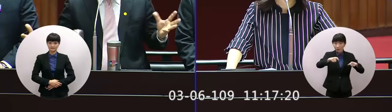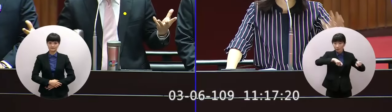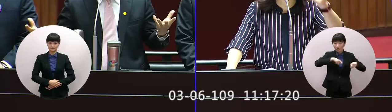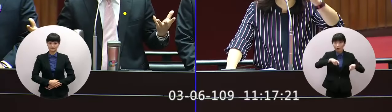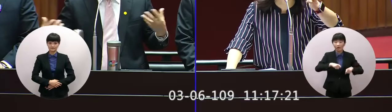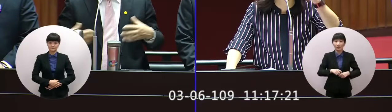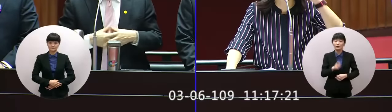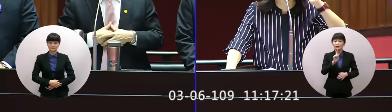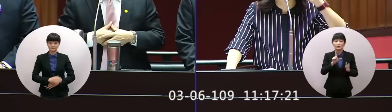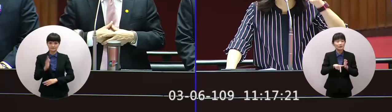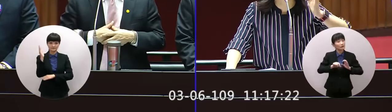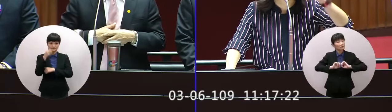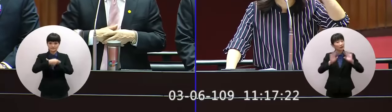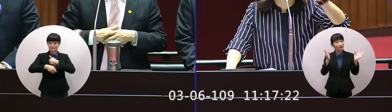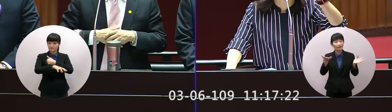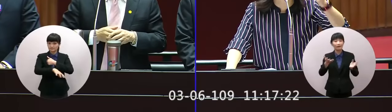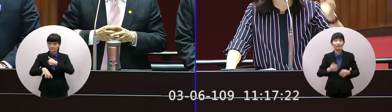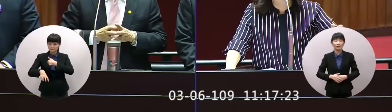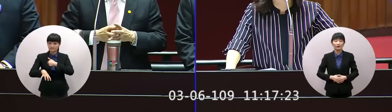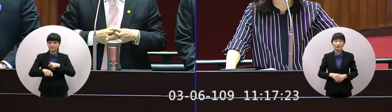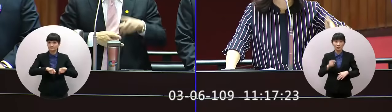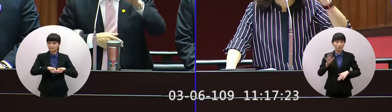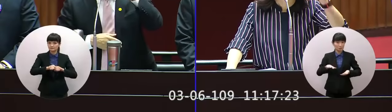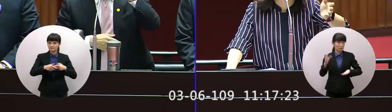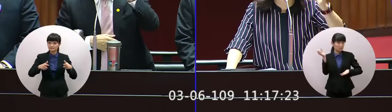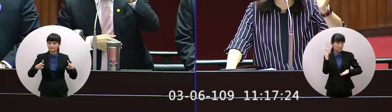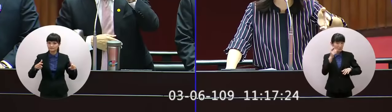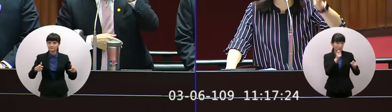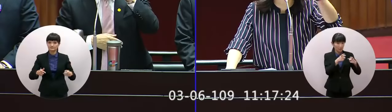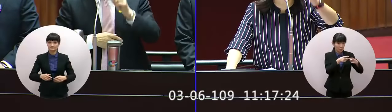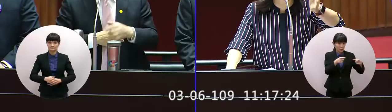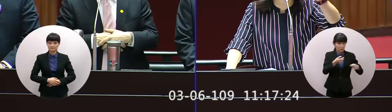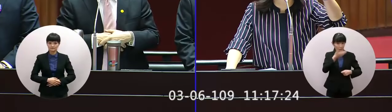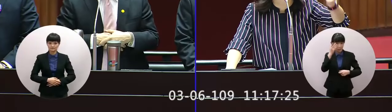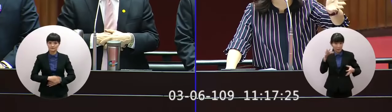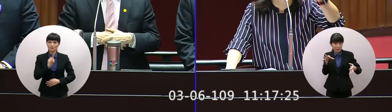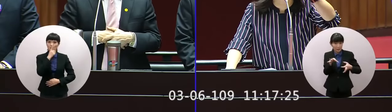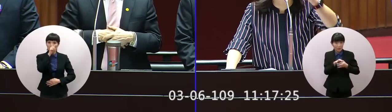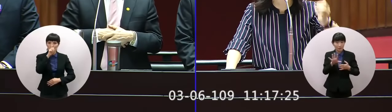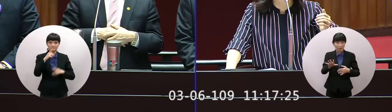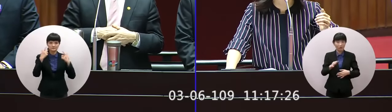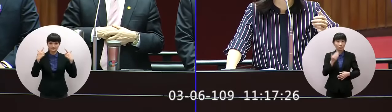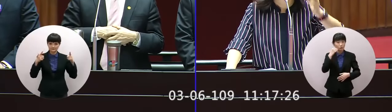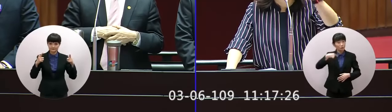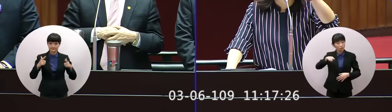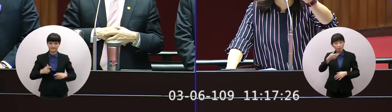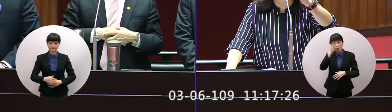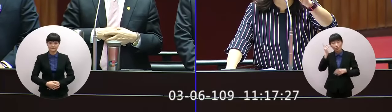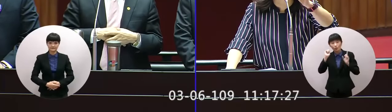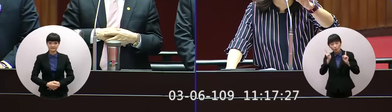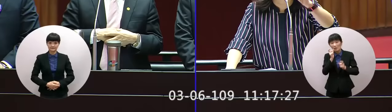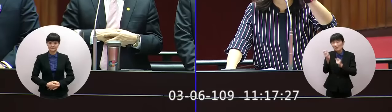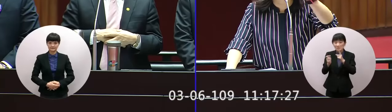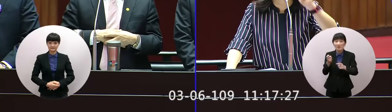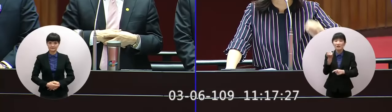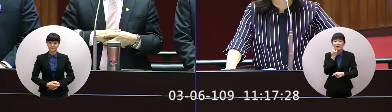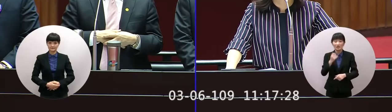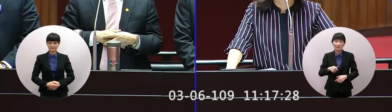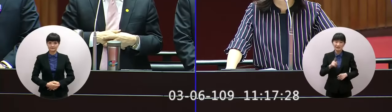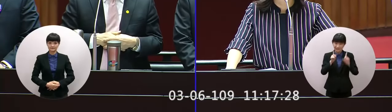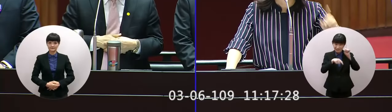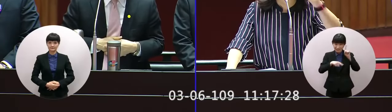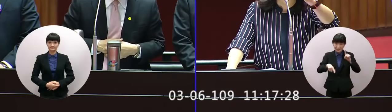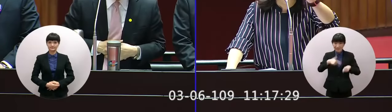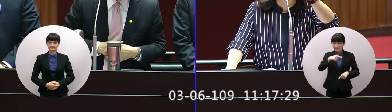家，要不然我们现在听到就是绑国旅才能够拿到600到800，尤其一个啦，我要先